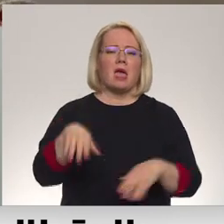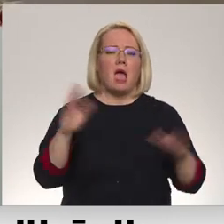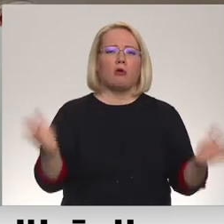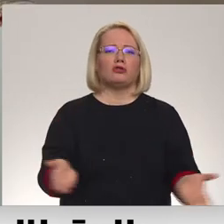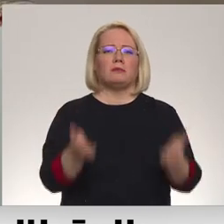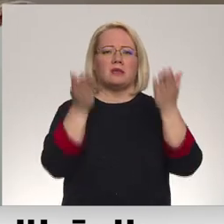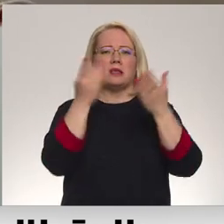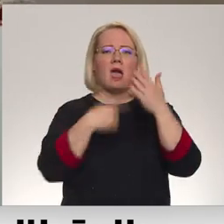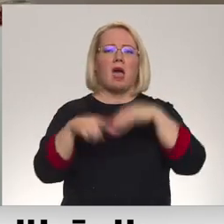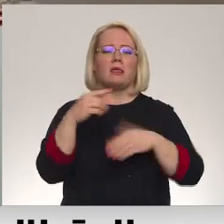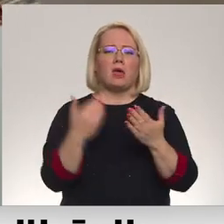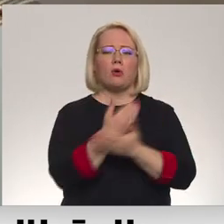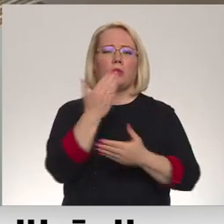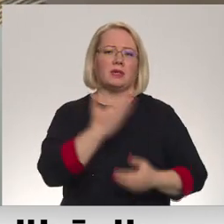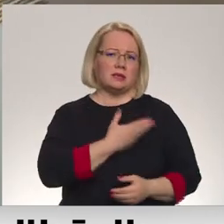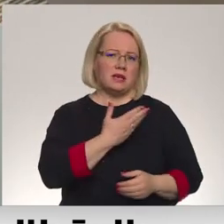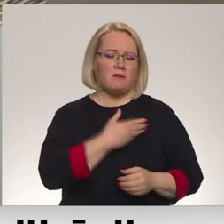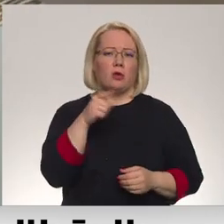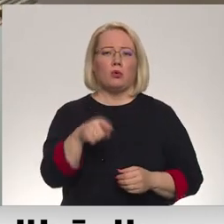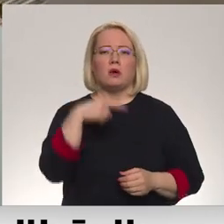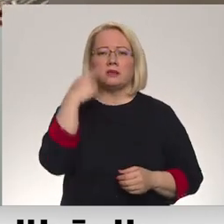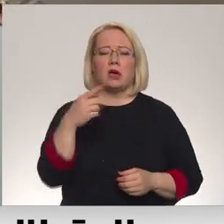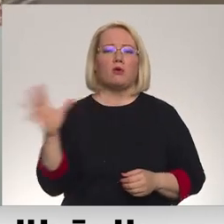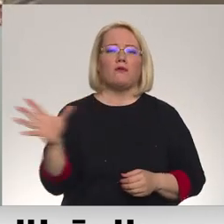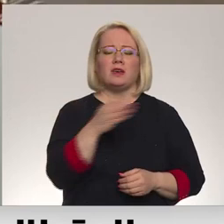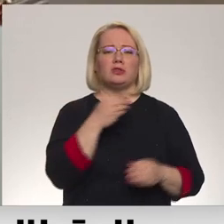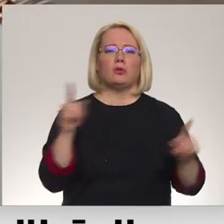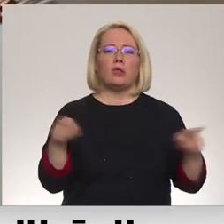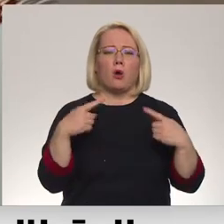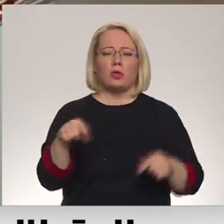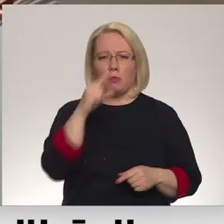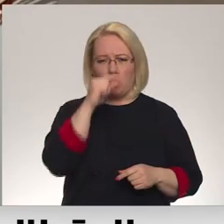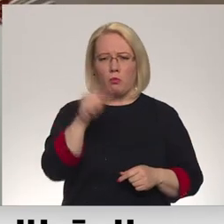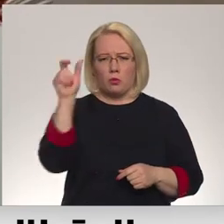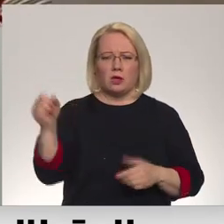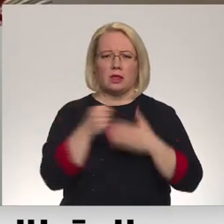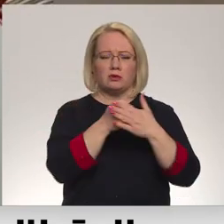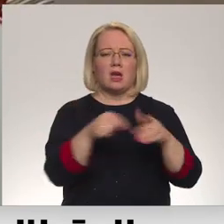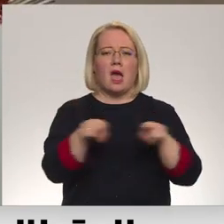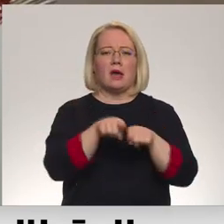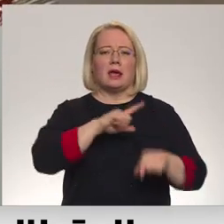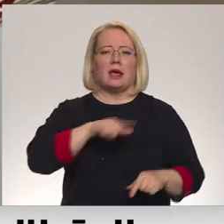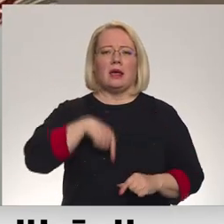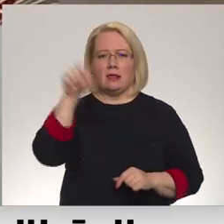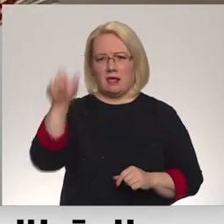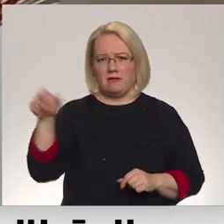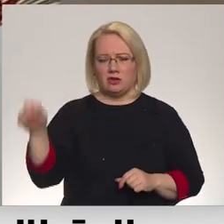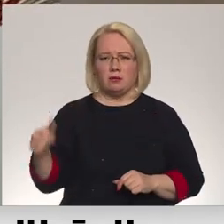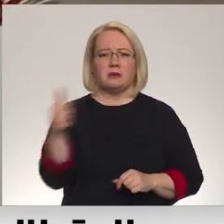celtos atjaunotai dzīvei. Un to es saku visu tautību putinistiem, arī latviešiem un jo